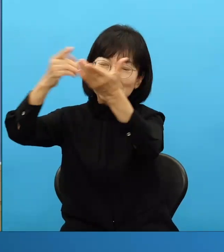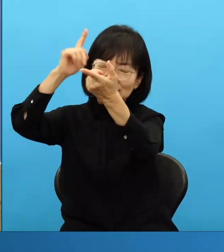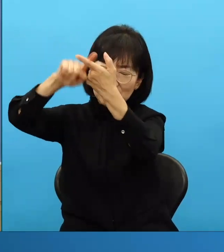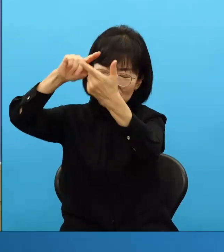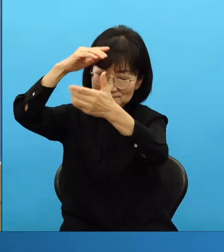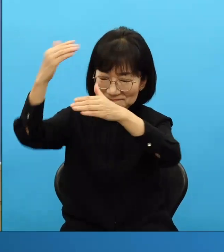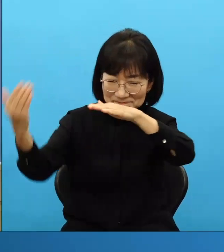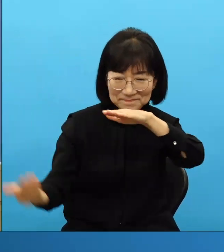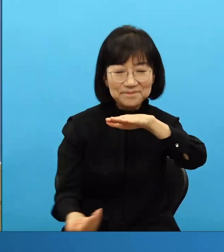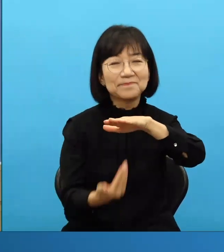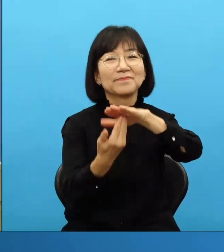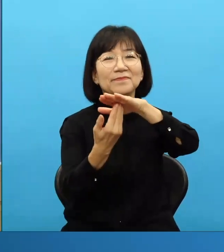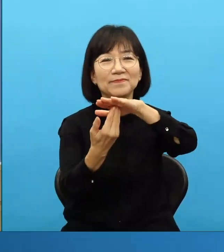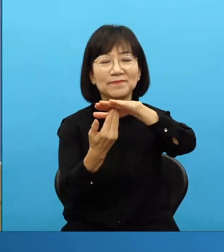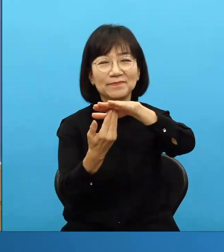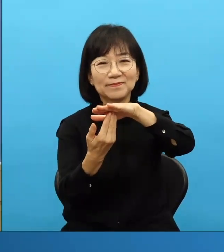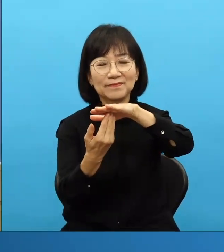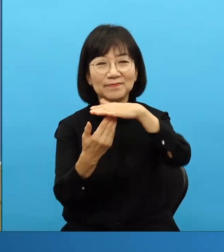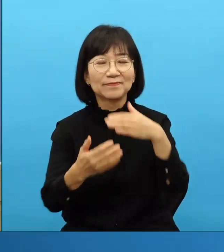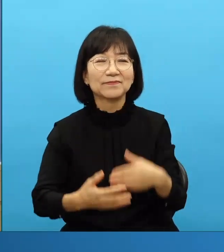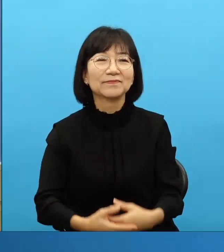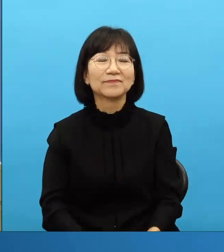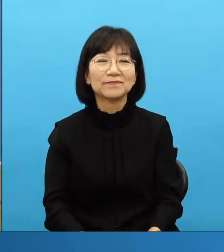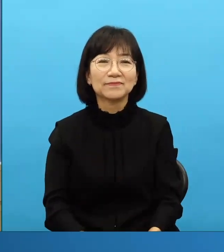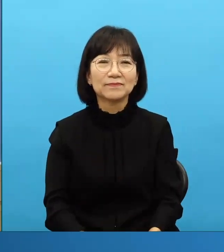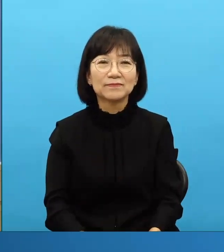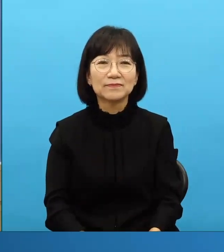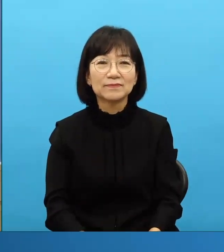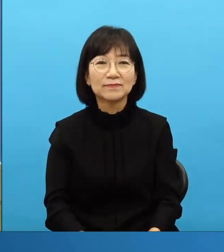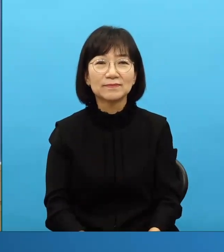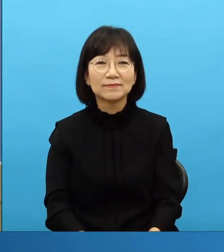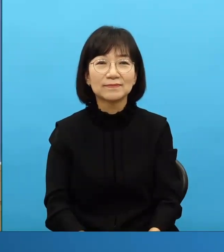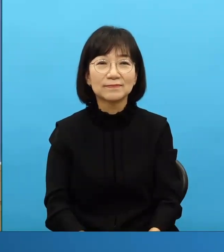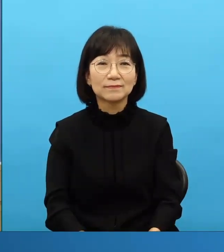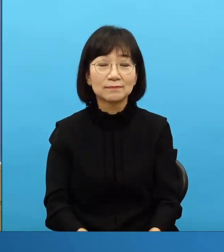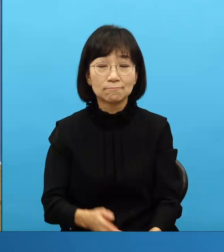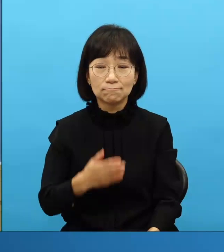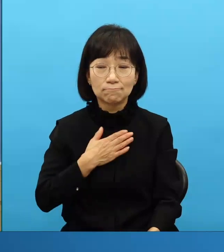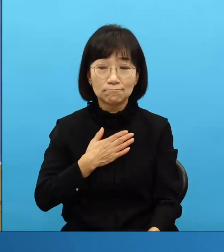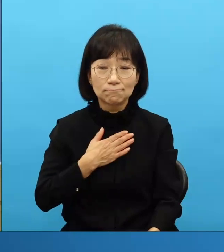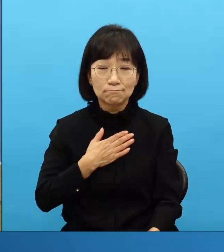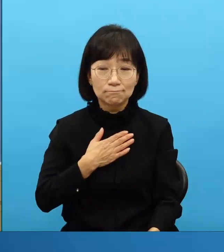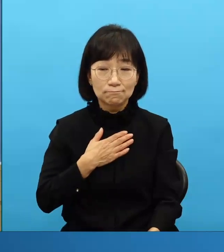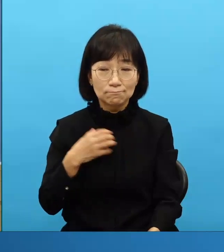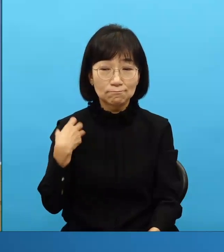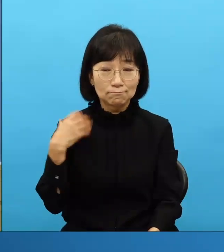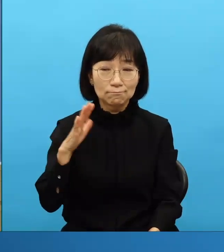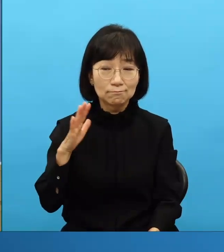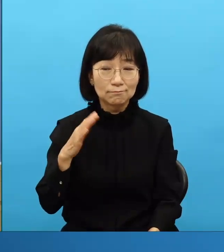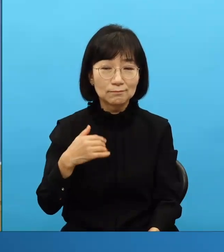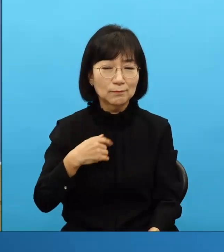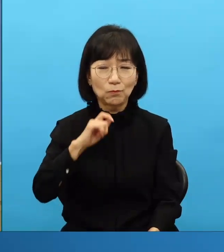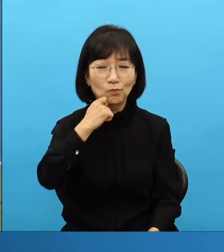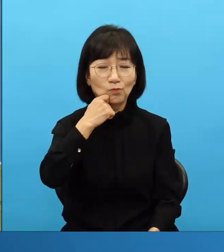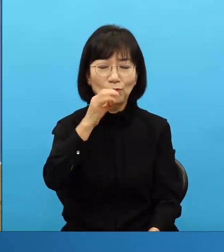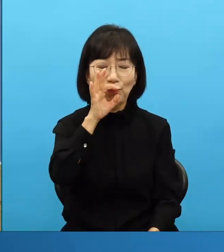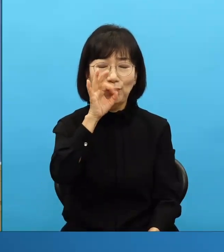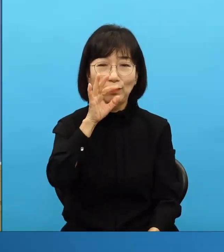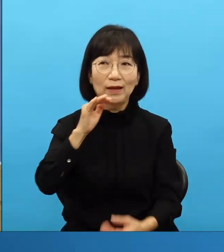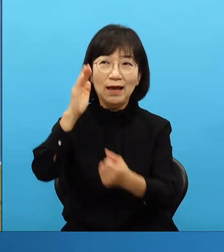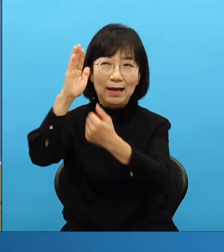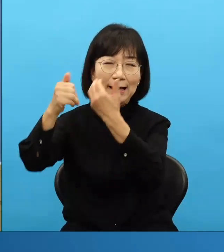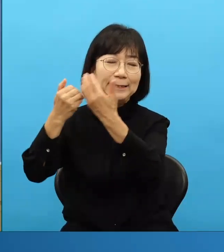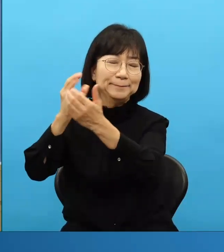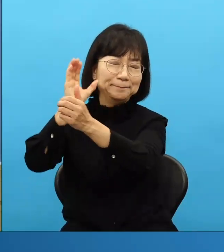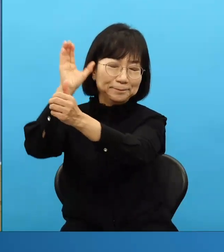of God and the works pertaining to God's kingdom will absolutely take place. 그건 내 소관이 아니죠. That's not something that I can do. 그건 하나님이 하실 일이에요. That's something that God will do.